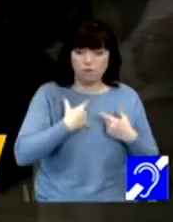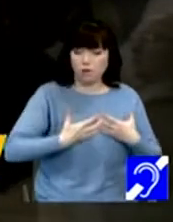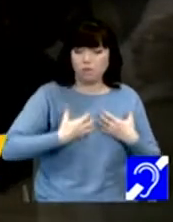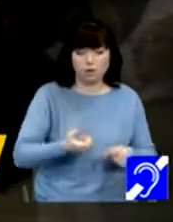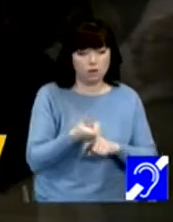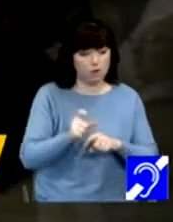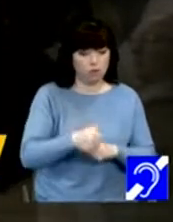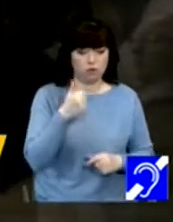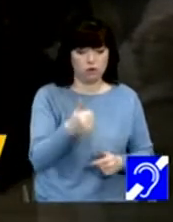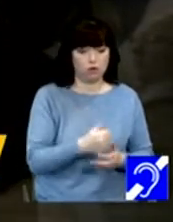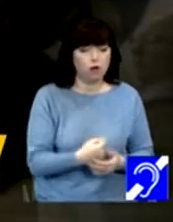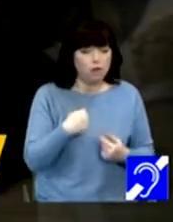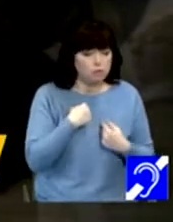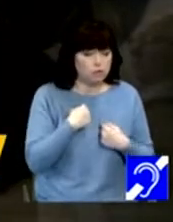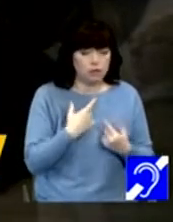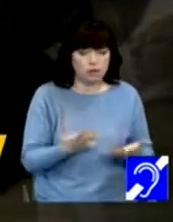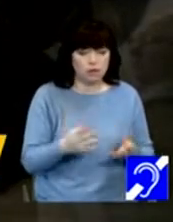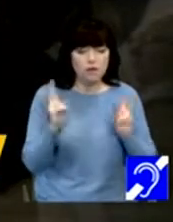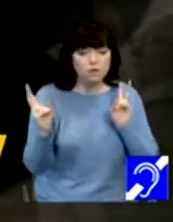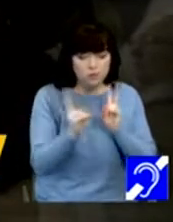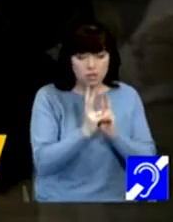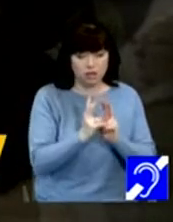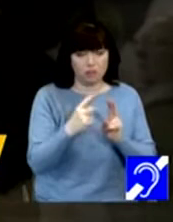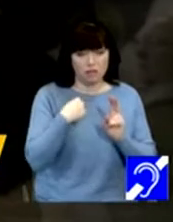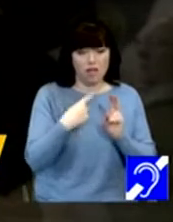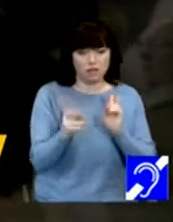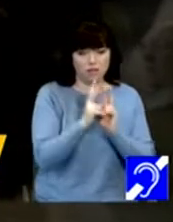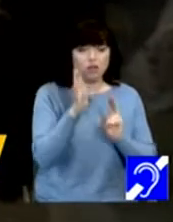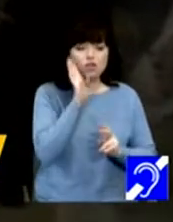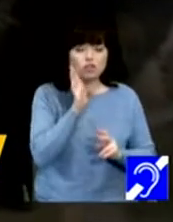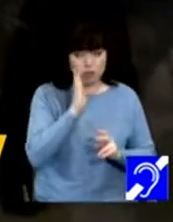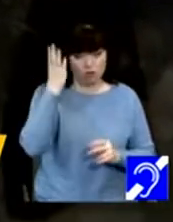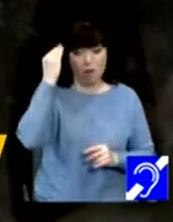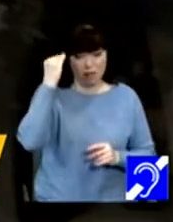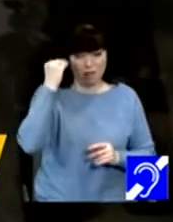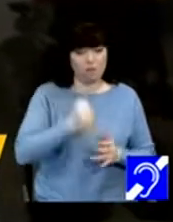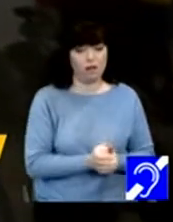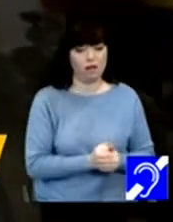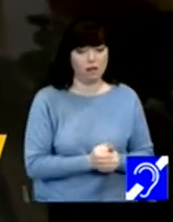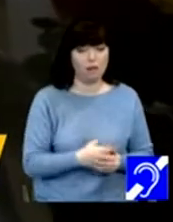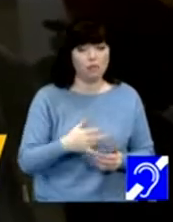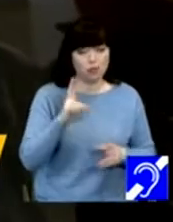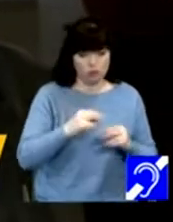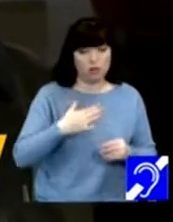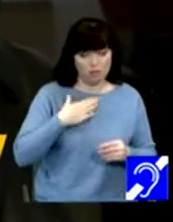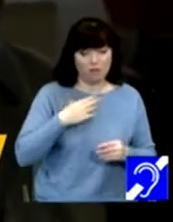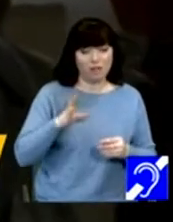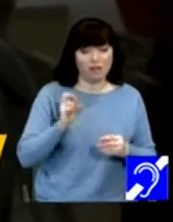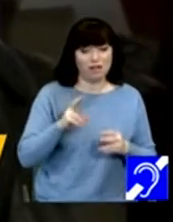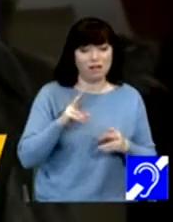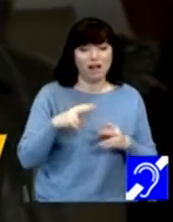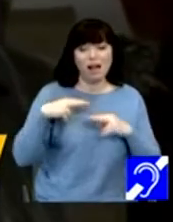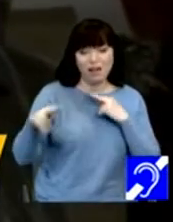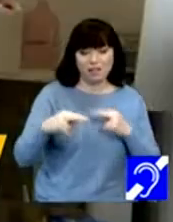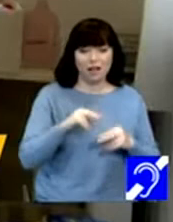bine. Ne-a встретила женщина з Молдавії, наша колега, і вона